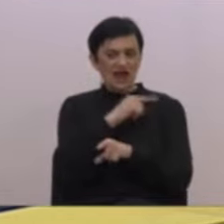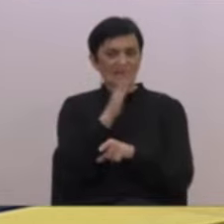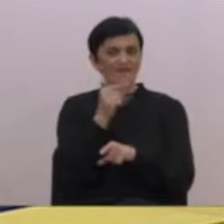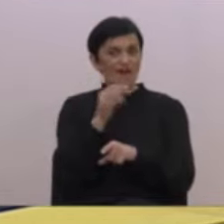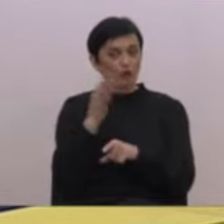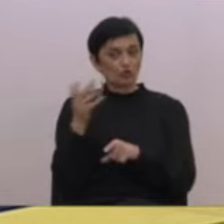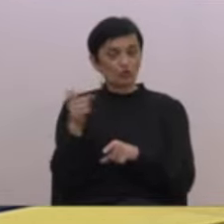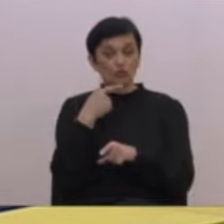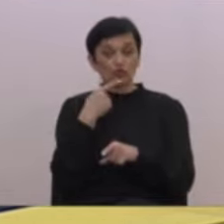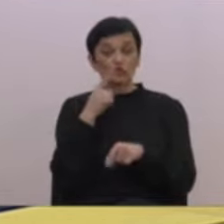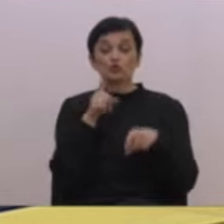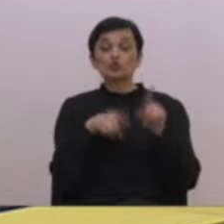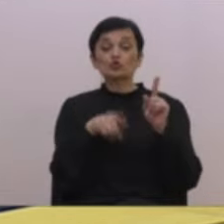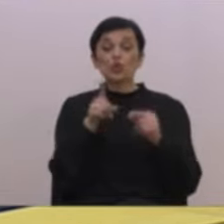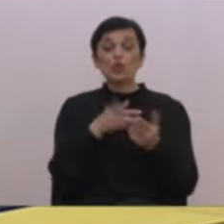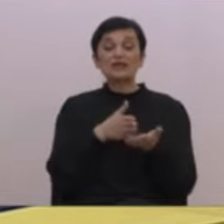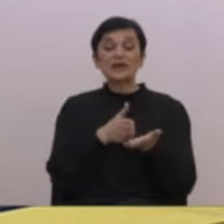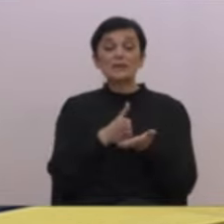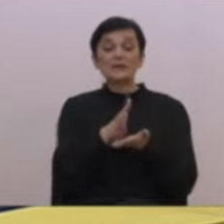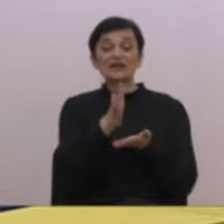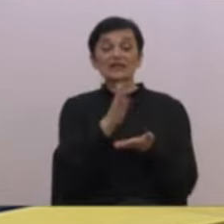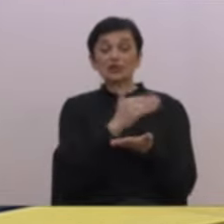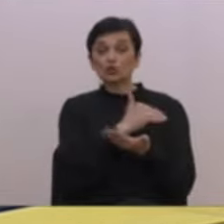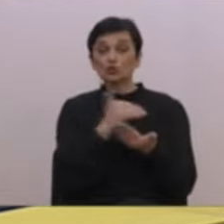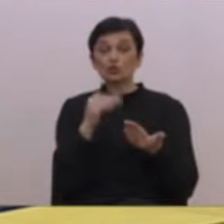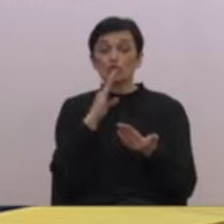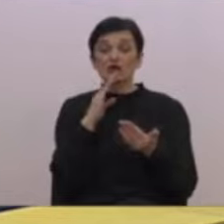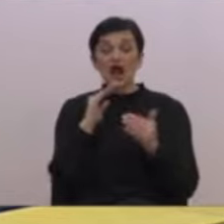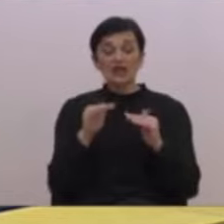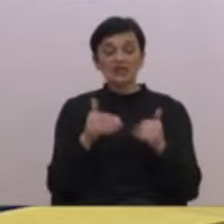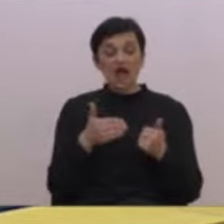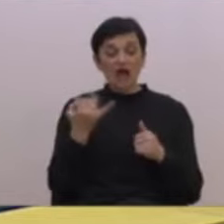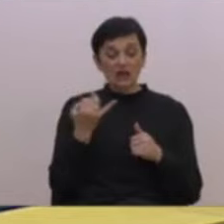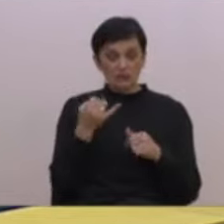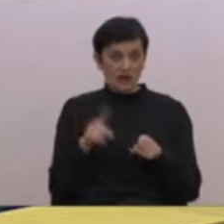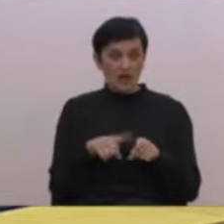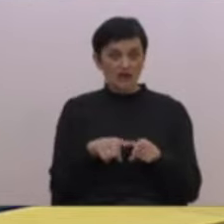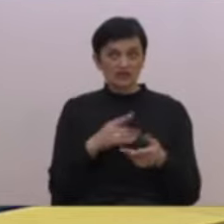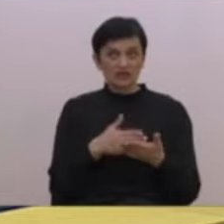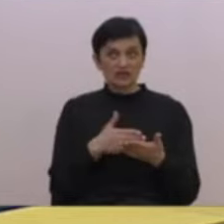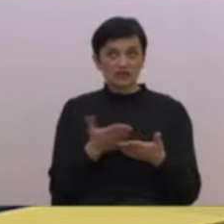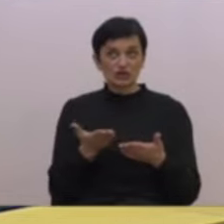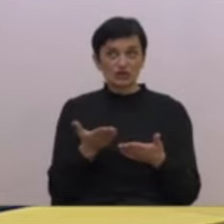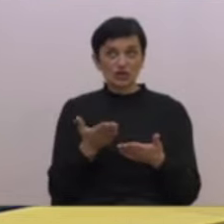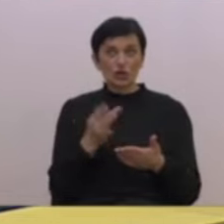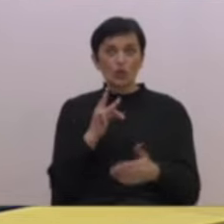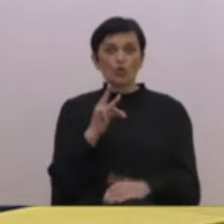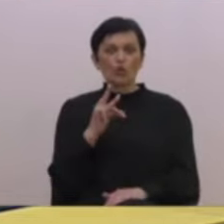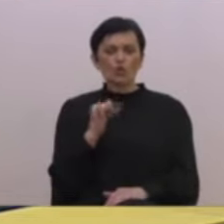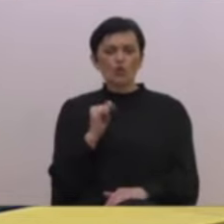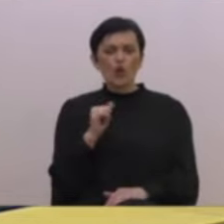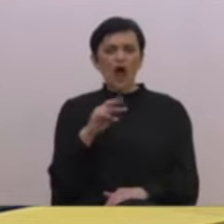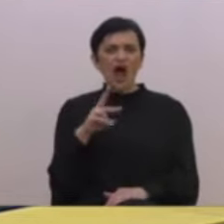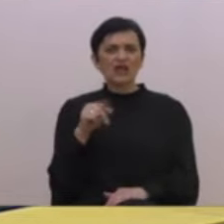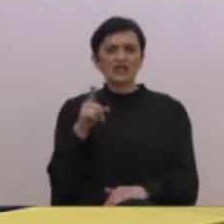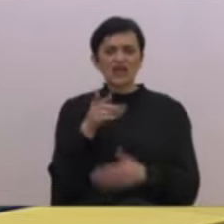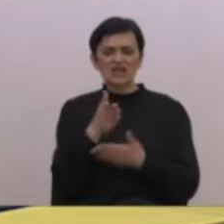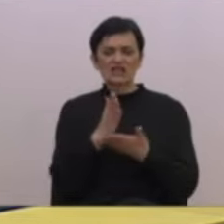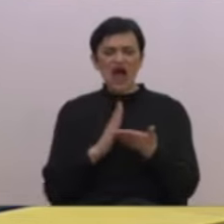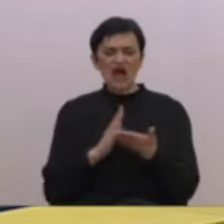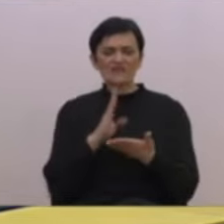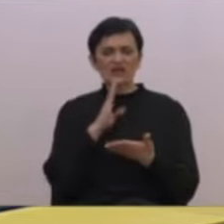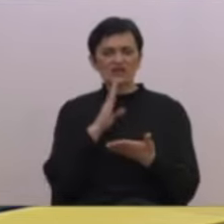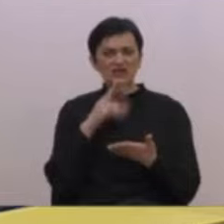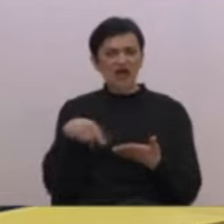camera, zogada, principis, doneze, ro, kalebi, nagleba, interes de bine, nau, asia. Rumanda și Aris, nagoi, nahevari, kalezi, spalame, sturagat,